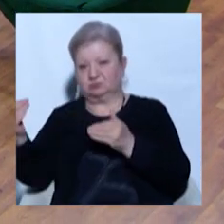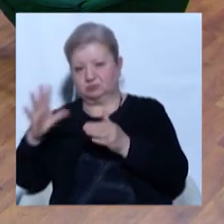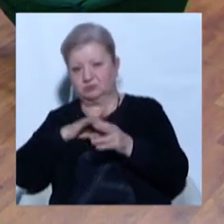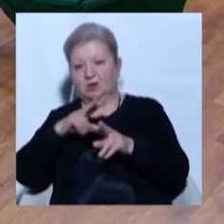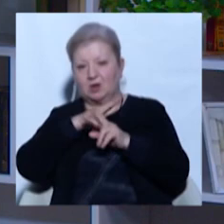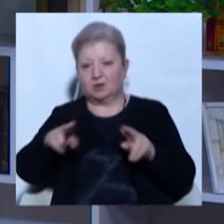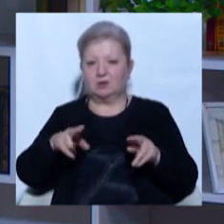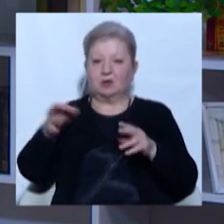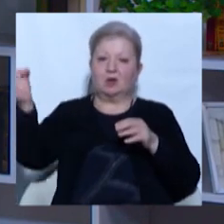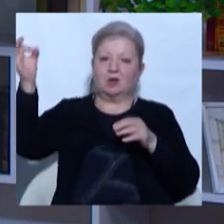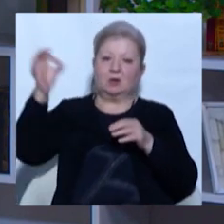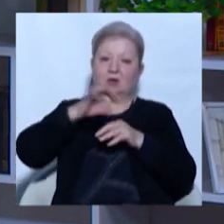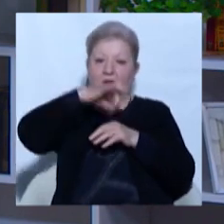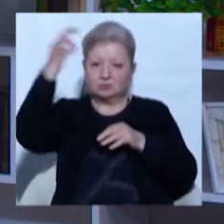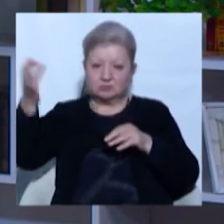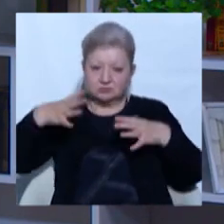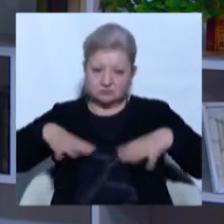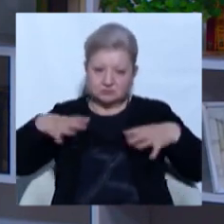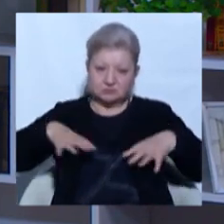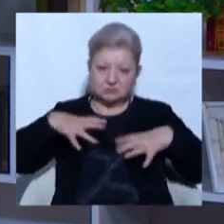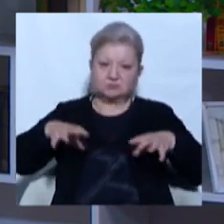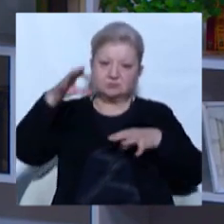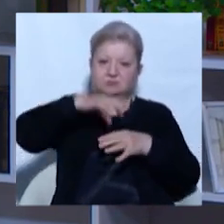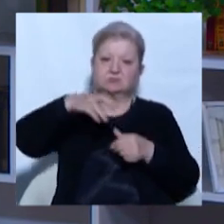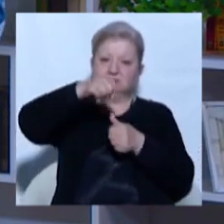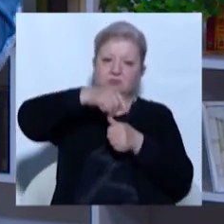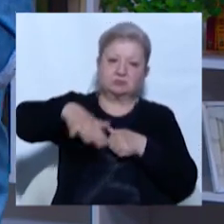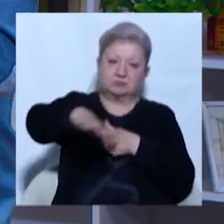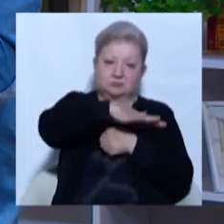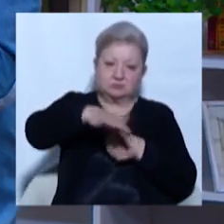ასევე დღევანდელი აზერბაიჯანის ტერიტორია და სასომხეთის ტერიტორია.